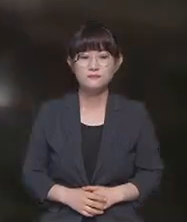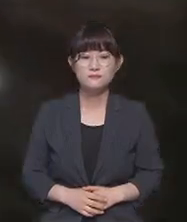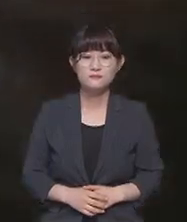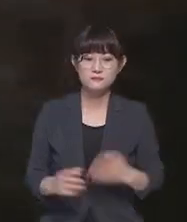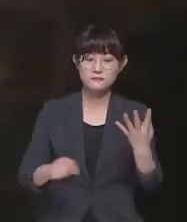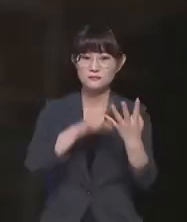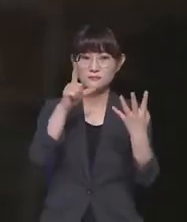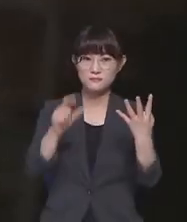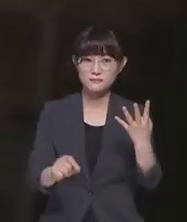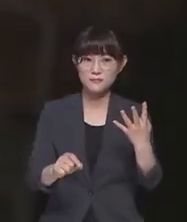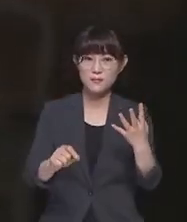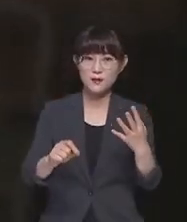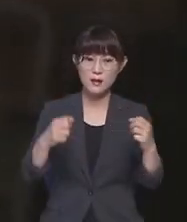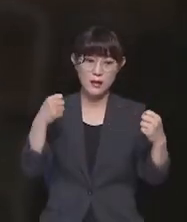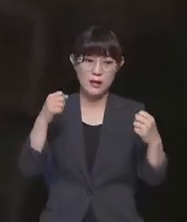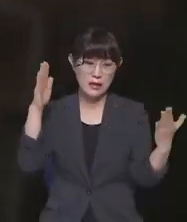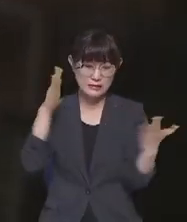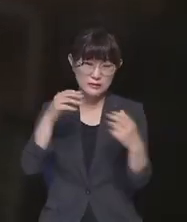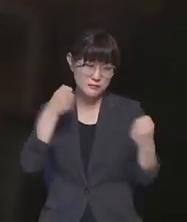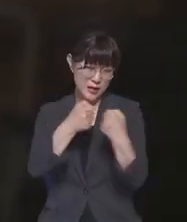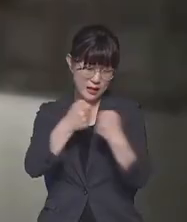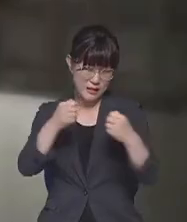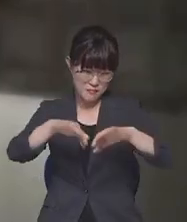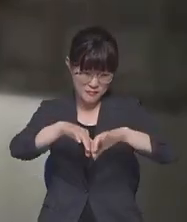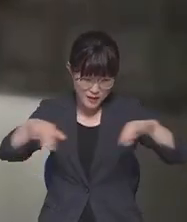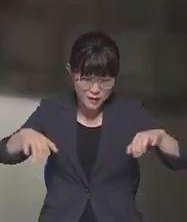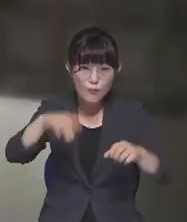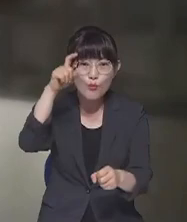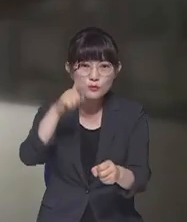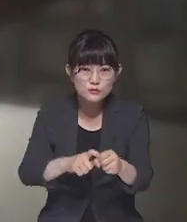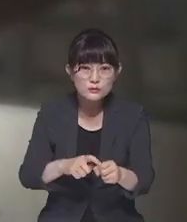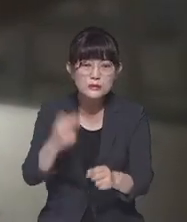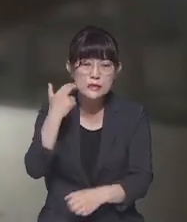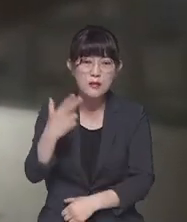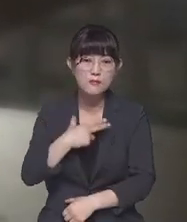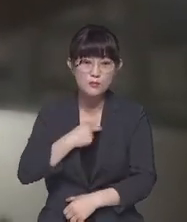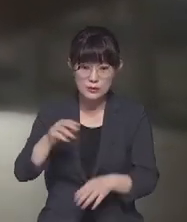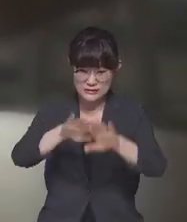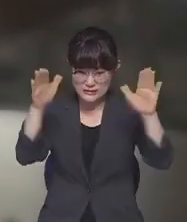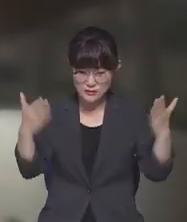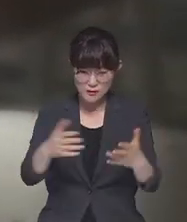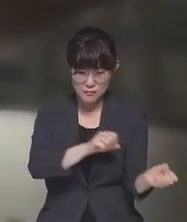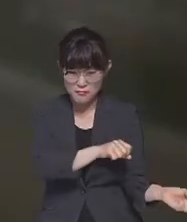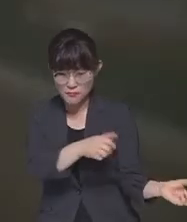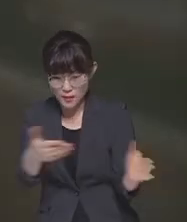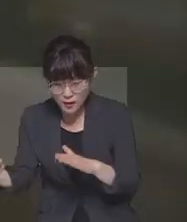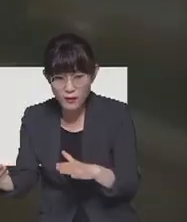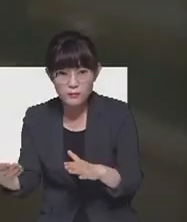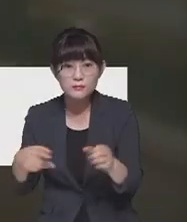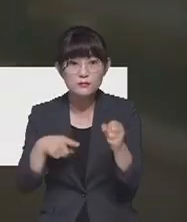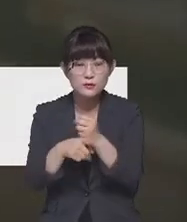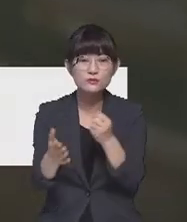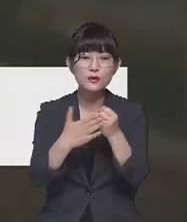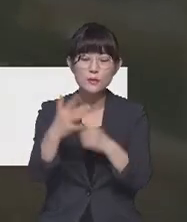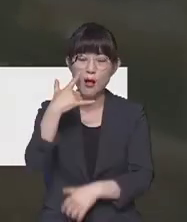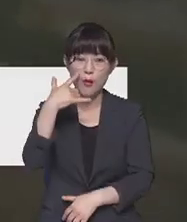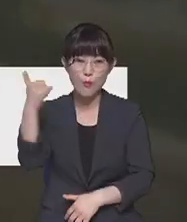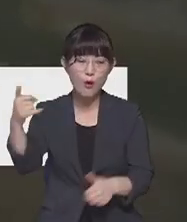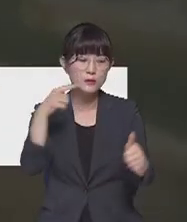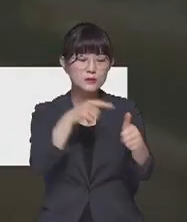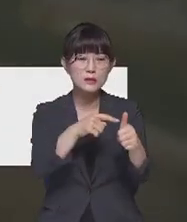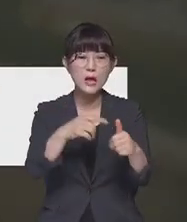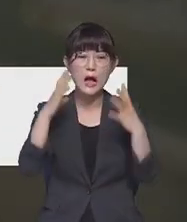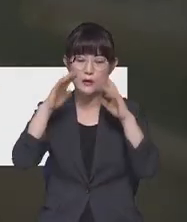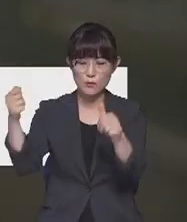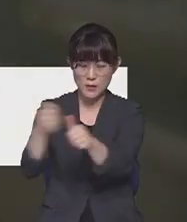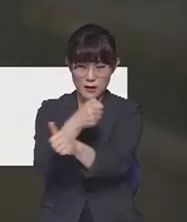지난해 4월 학생들의 싸움을 말리기 위해 일부러 책상을 넘어뜨렸다는 등의 이유로 학부모로부터 아동학대 혐의로